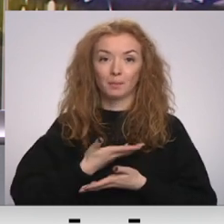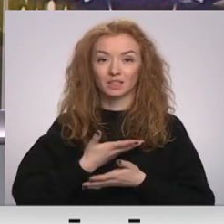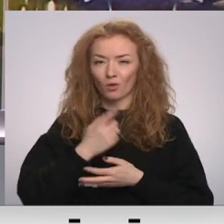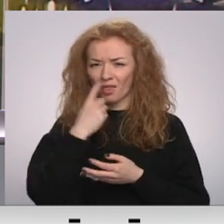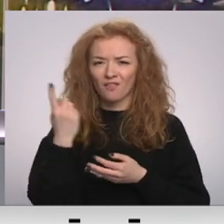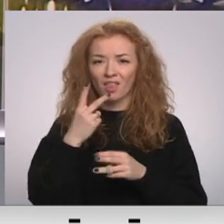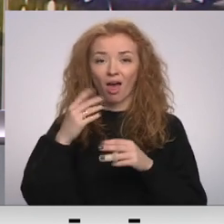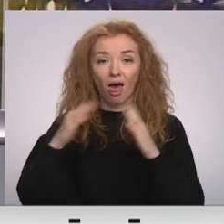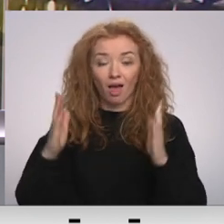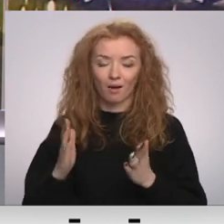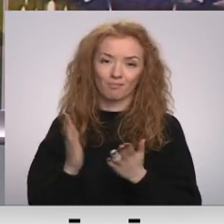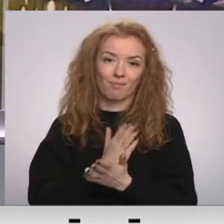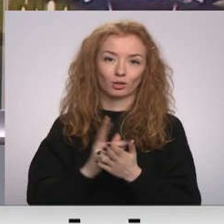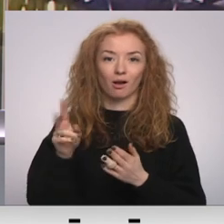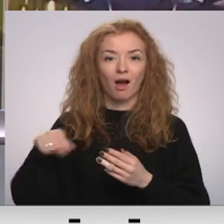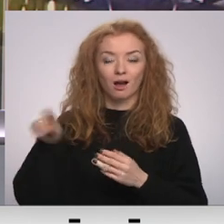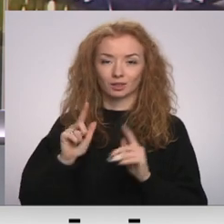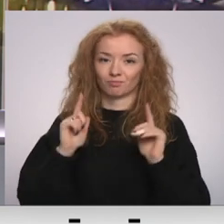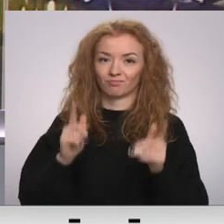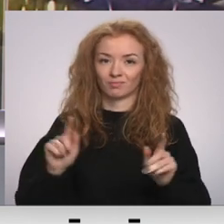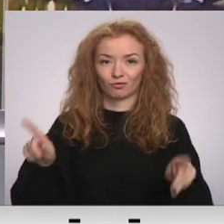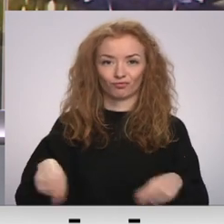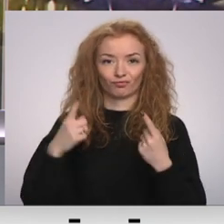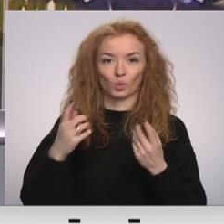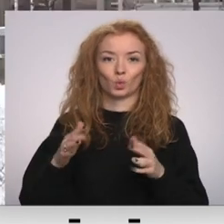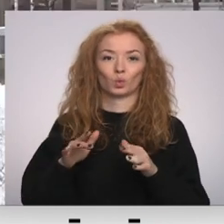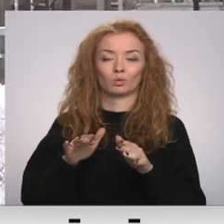ēka, beidzot kāds nolēmis attīstīt uzņēmējdarbību.